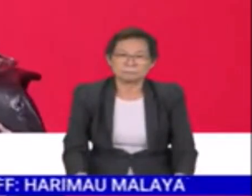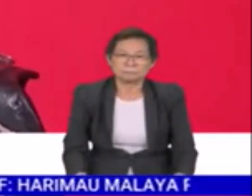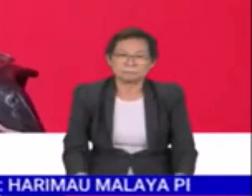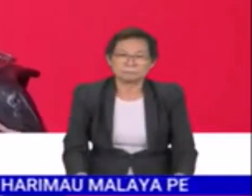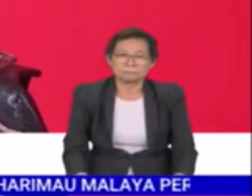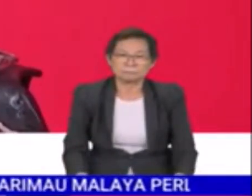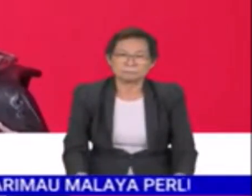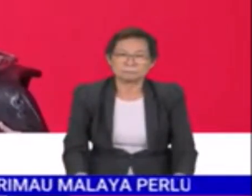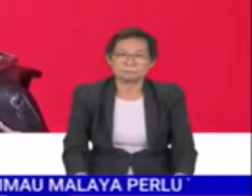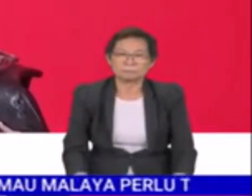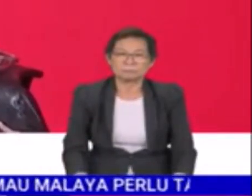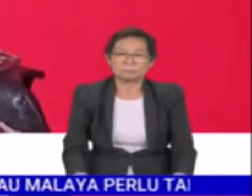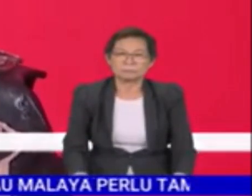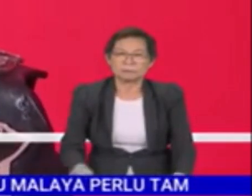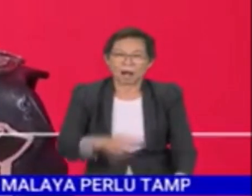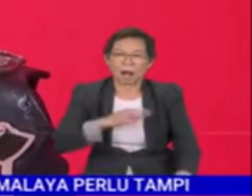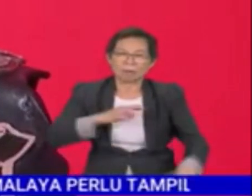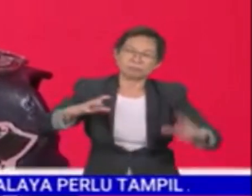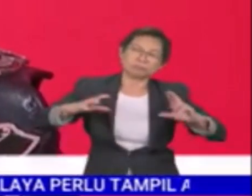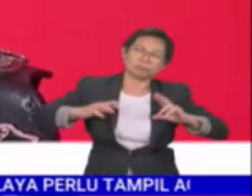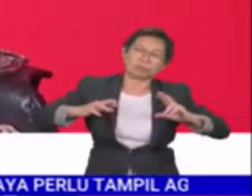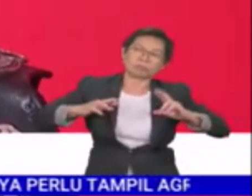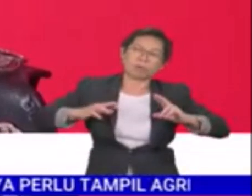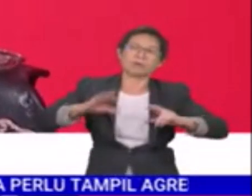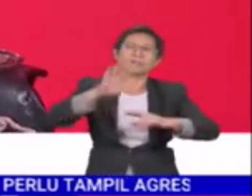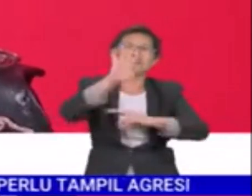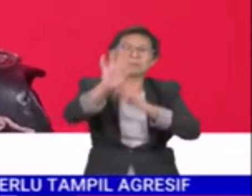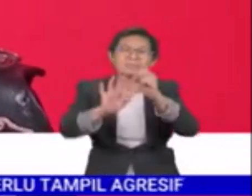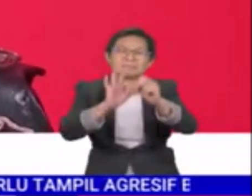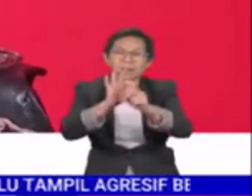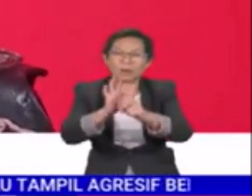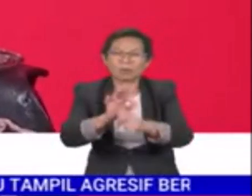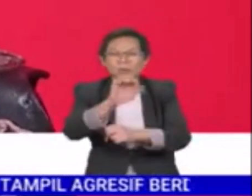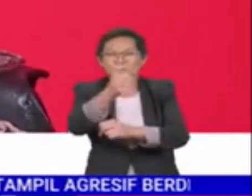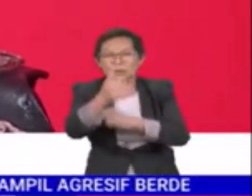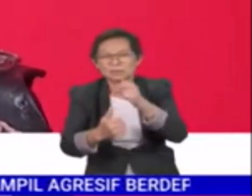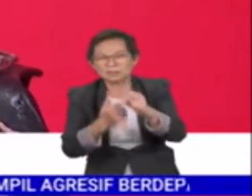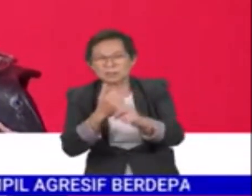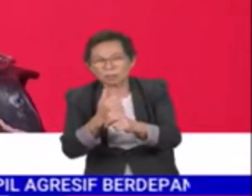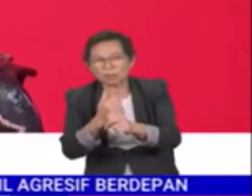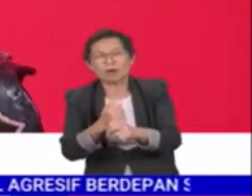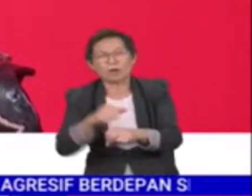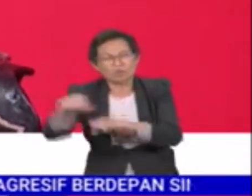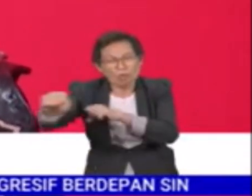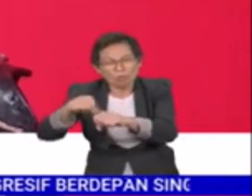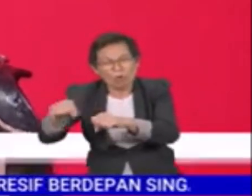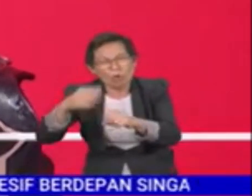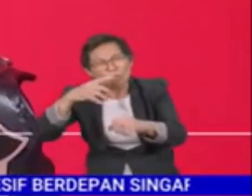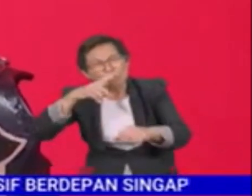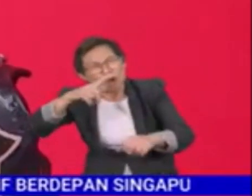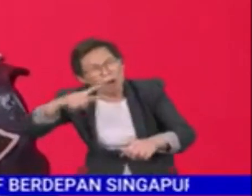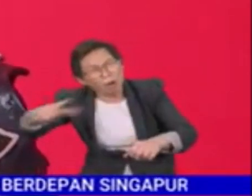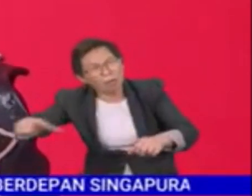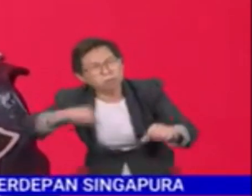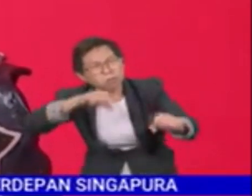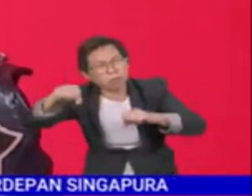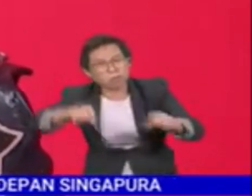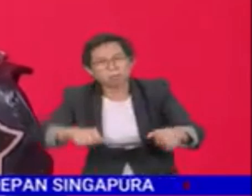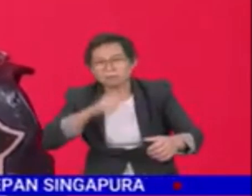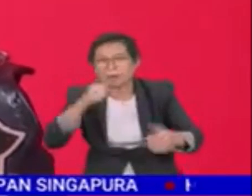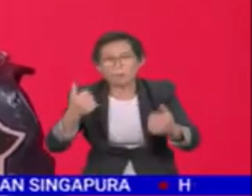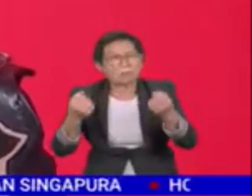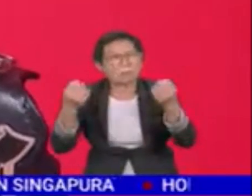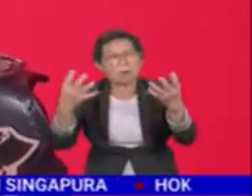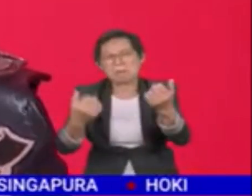Syarikat Wrestling dah almost 9 tahun dah 10 tahun lama tu tapi still tak tak banyak sangat